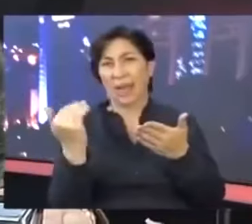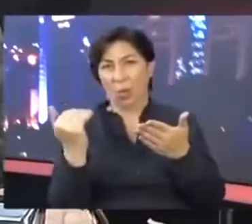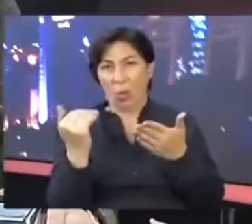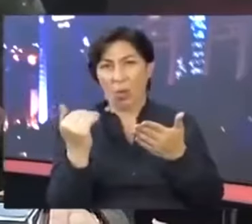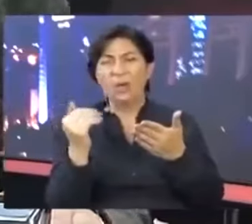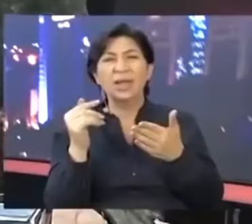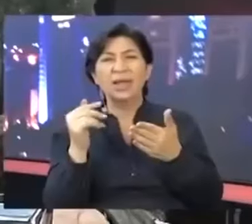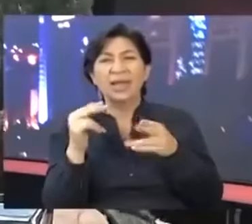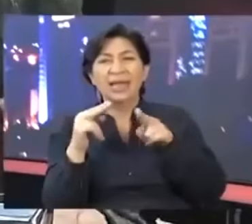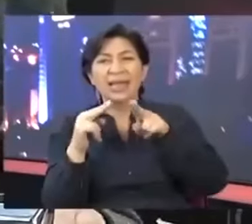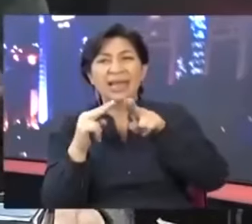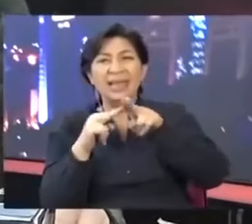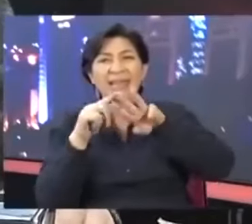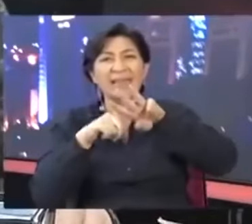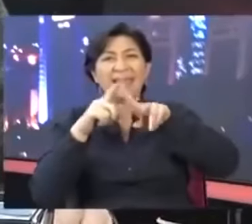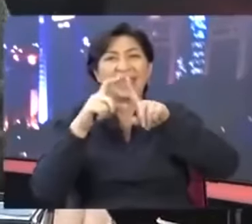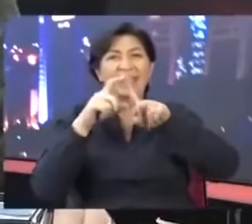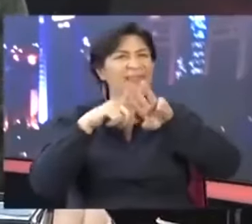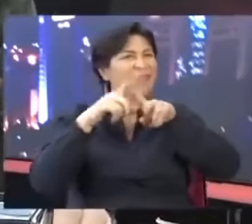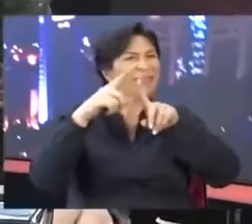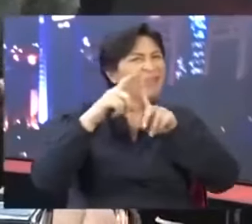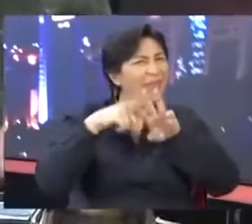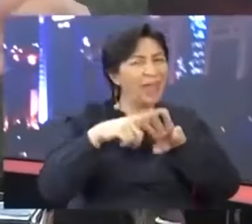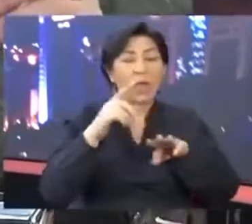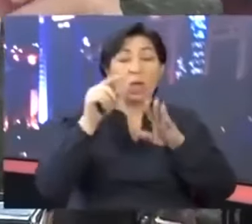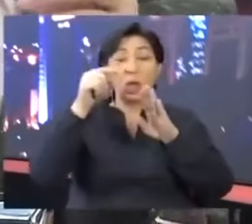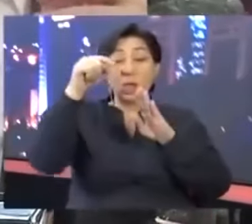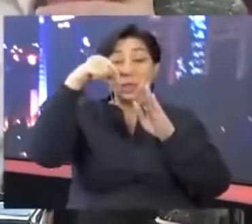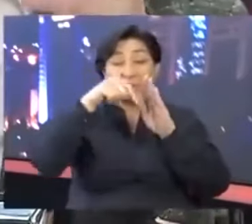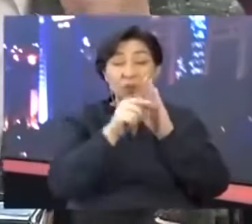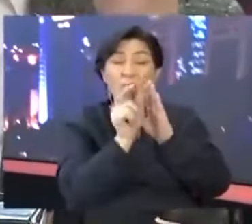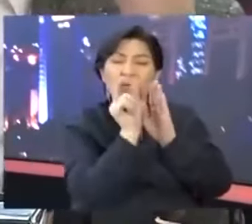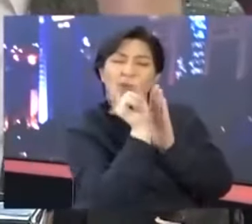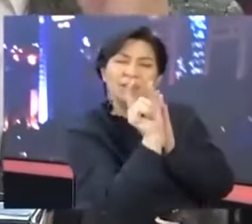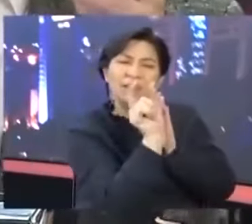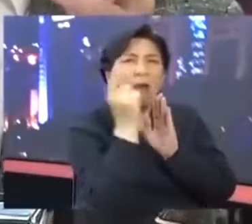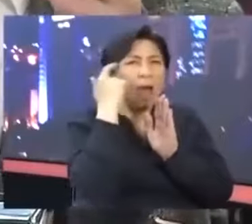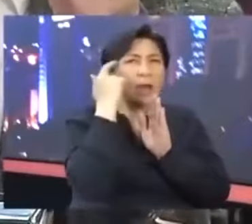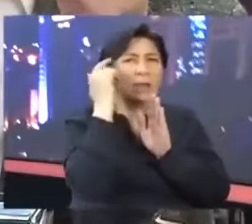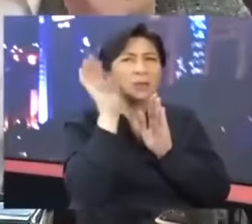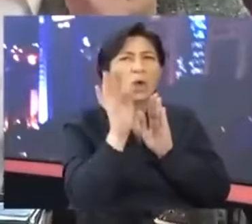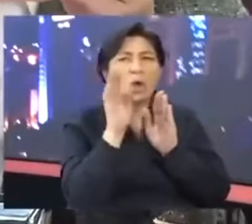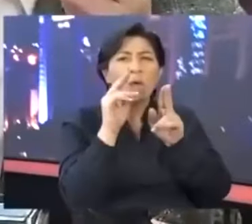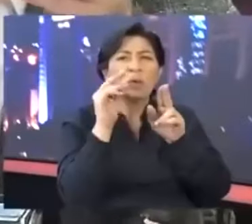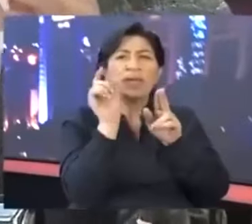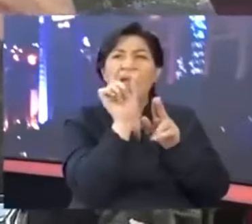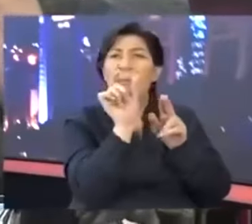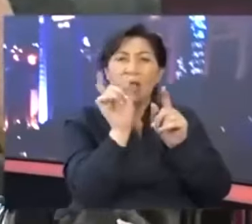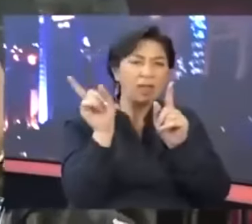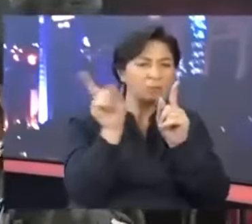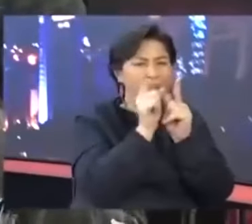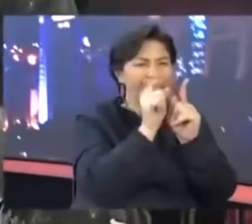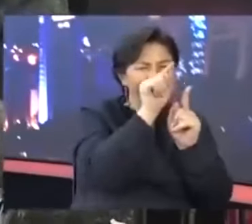var Bir daha söyleyeyim kede beden yani köke giderler Eee akıllarında kök kelimeye giderler